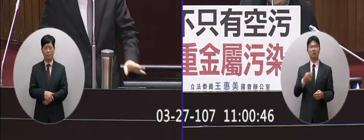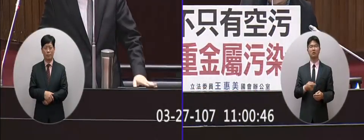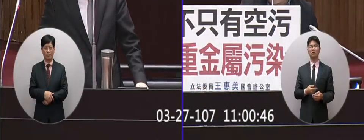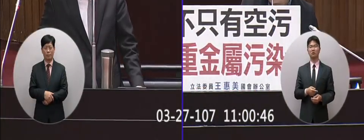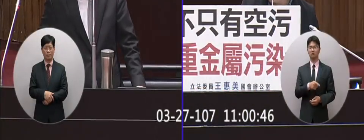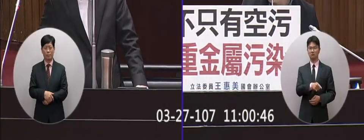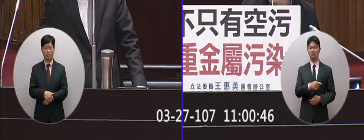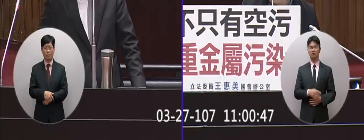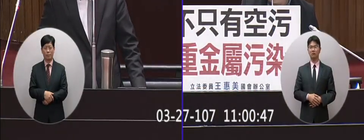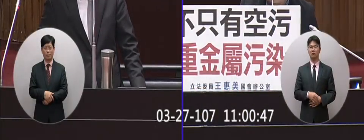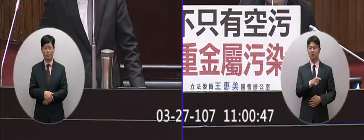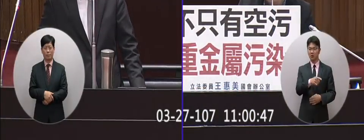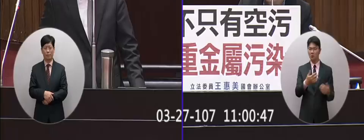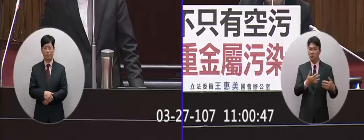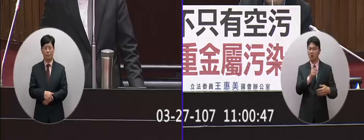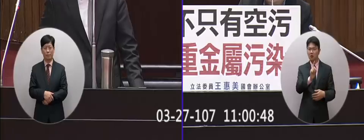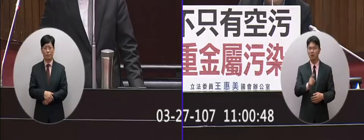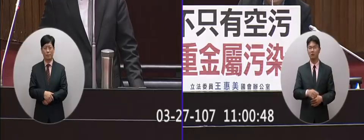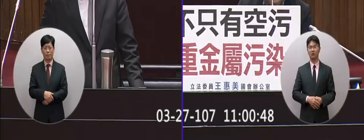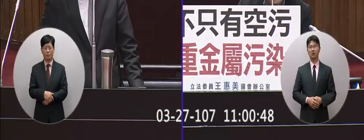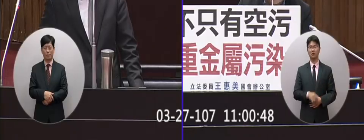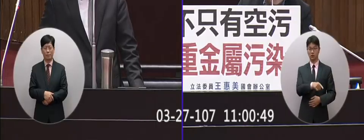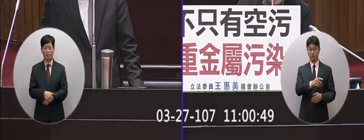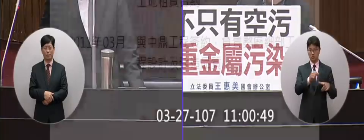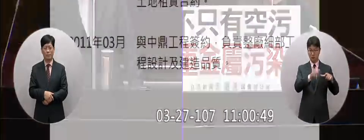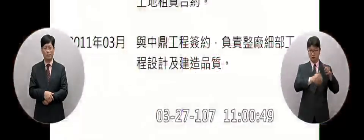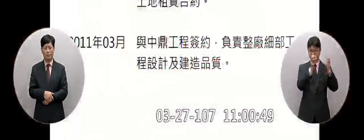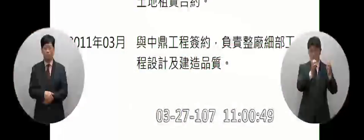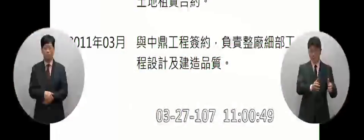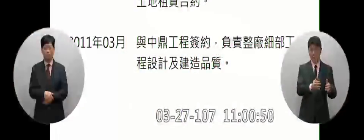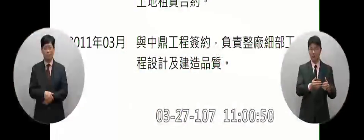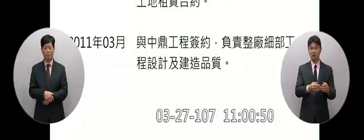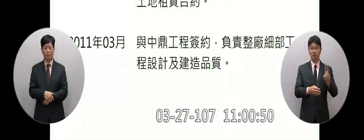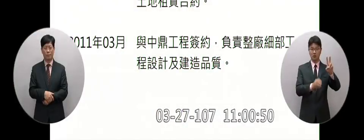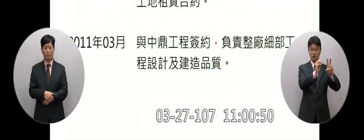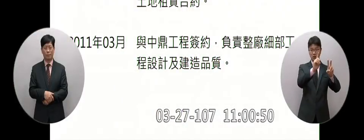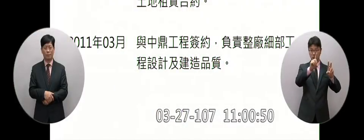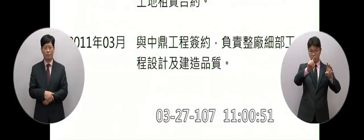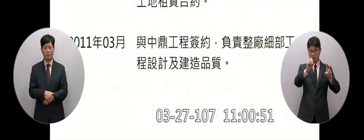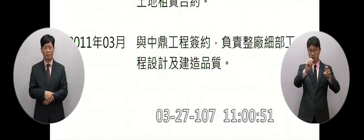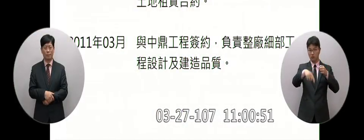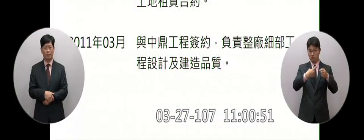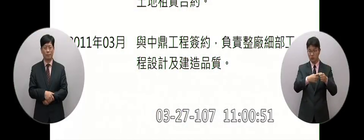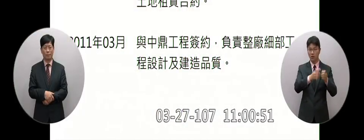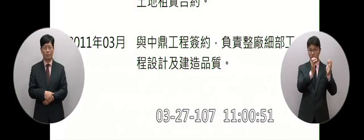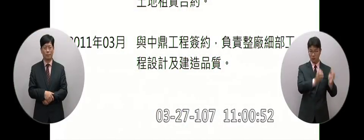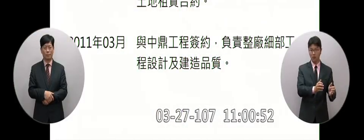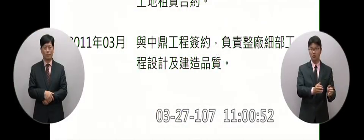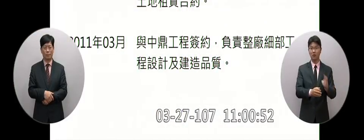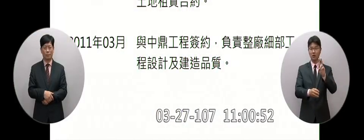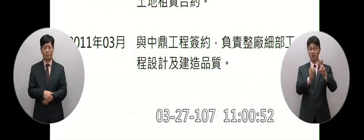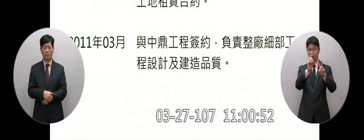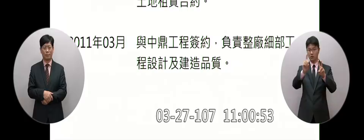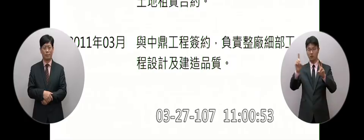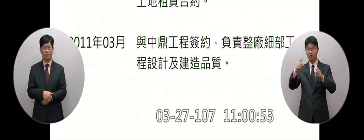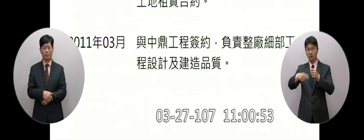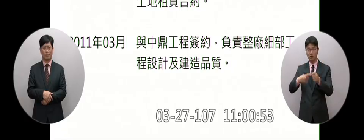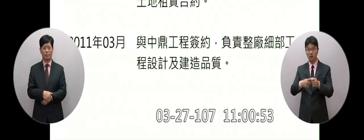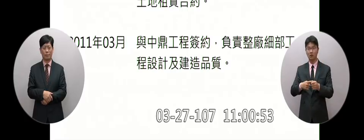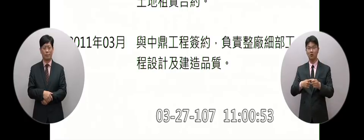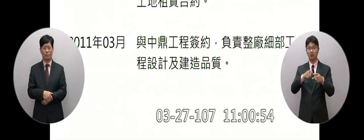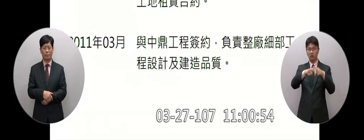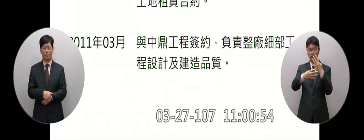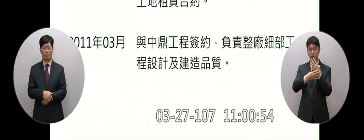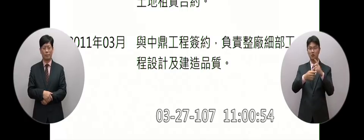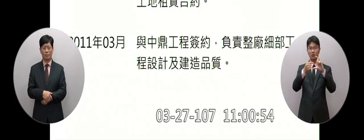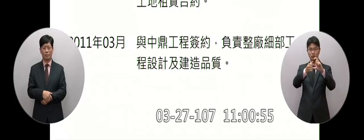公司，我们来看看它的一个这个过程哦。它在2010年成立，2011年跟工业区用租